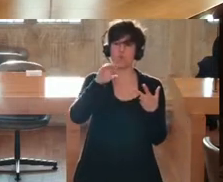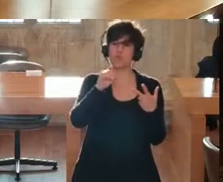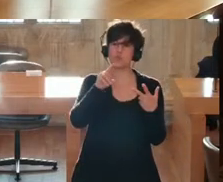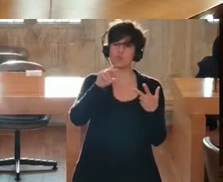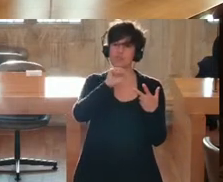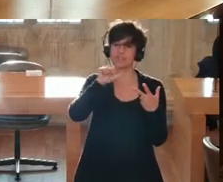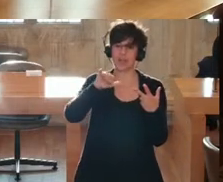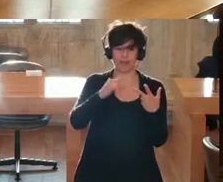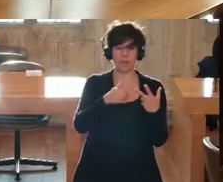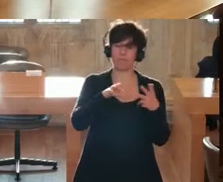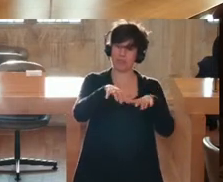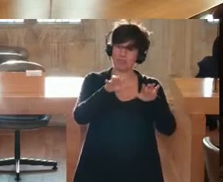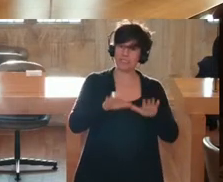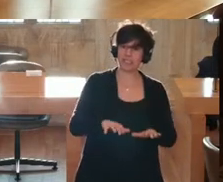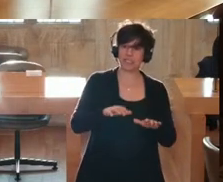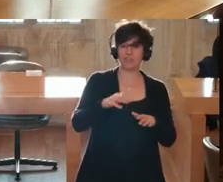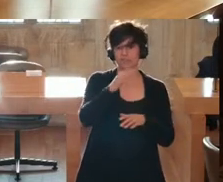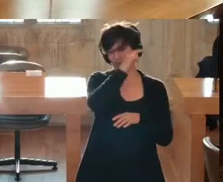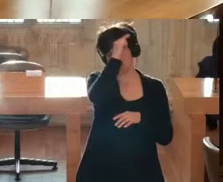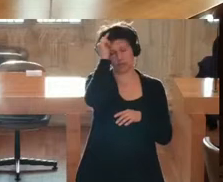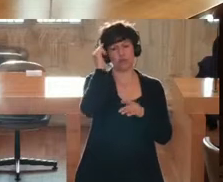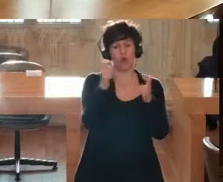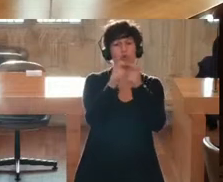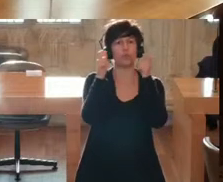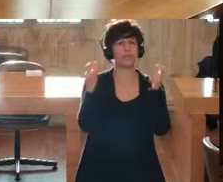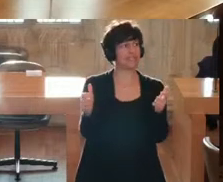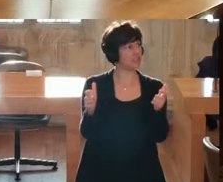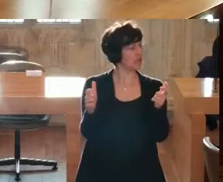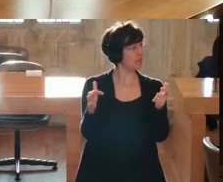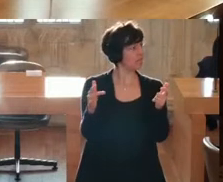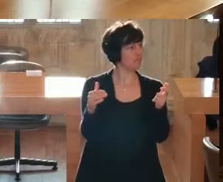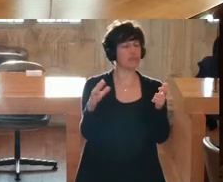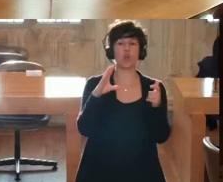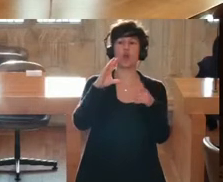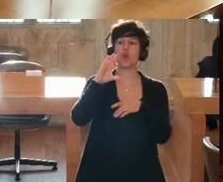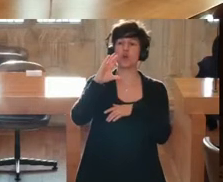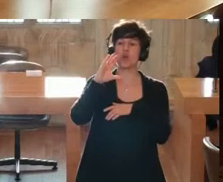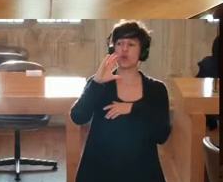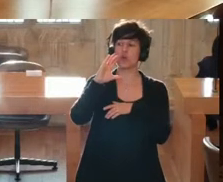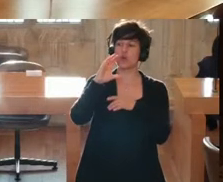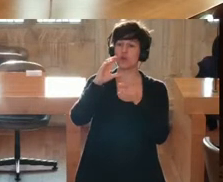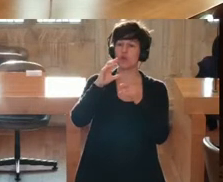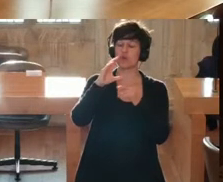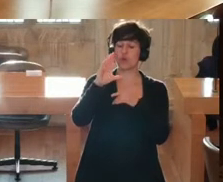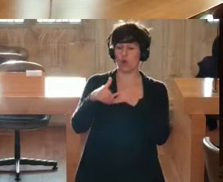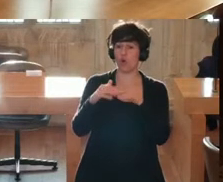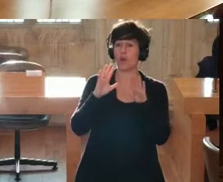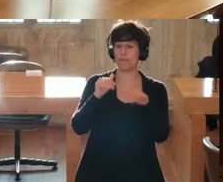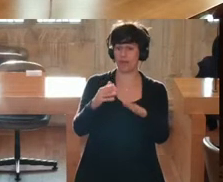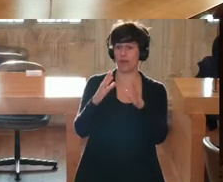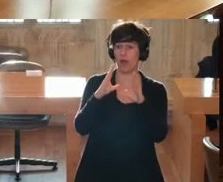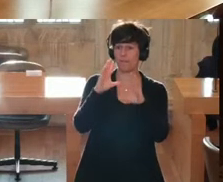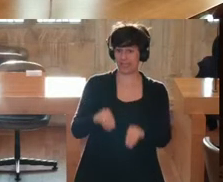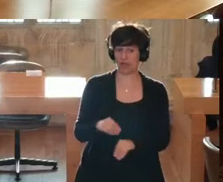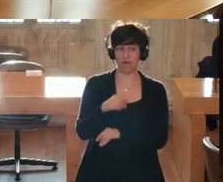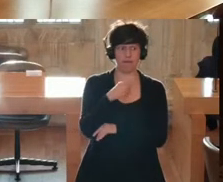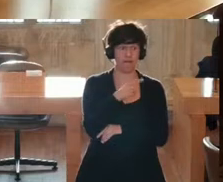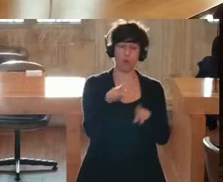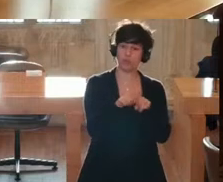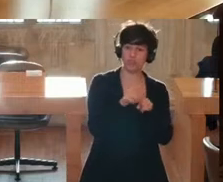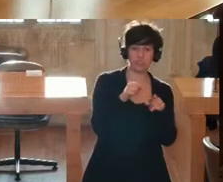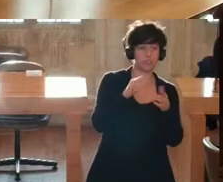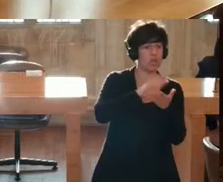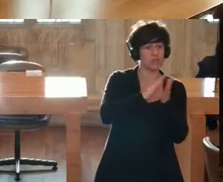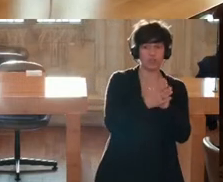seulement administratrice de la société Quand la mère habita, mais elle a longtemps présidé des